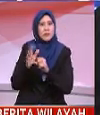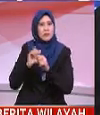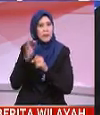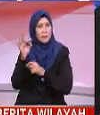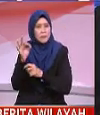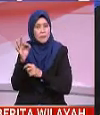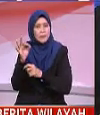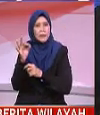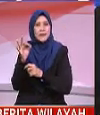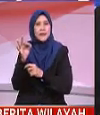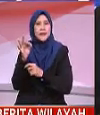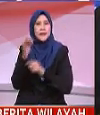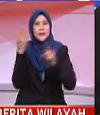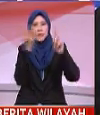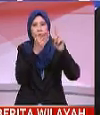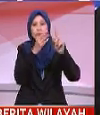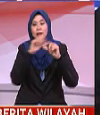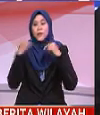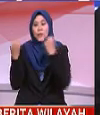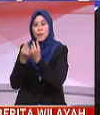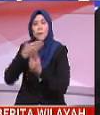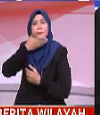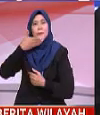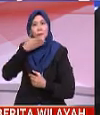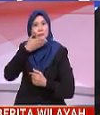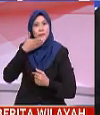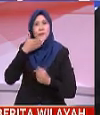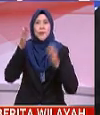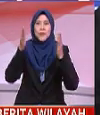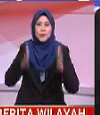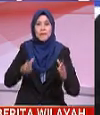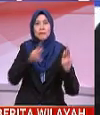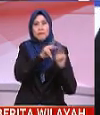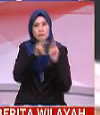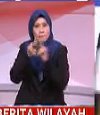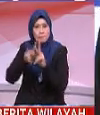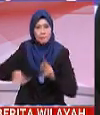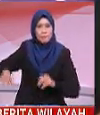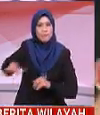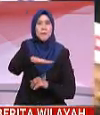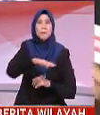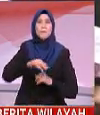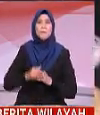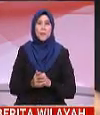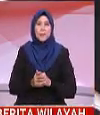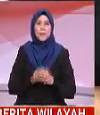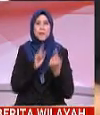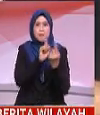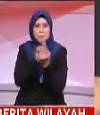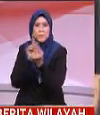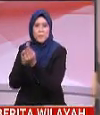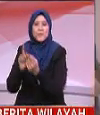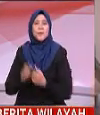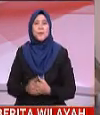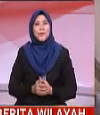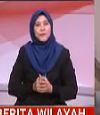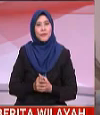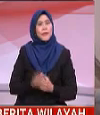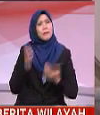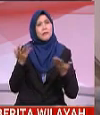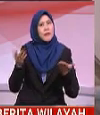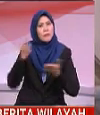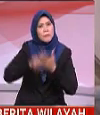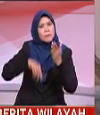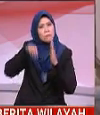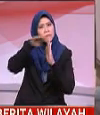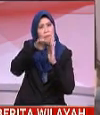juga golongan belia serta penduduk kampung keseluruhannya. Okey, baik, Puan, apakah antara pengisian program